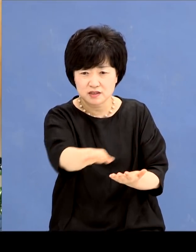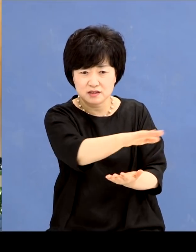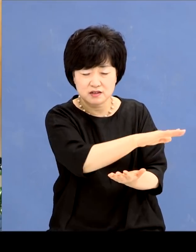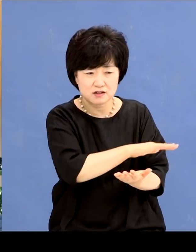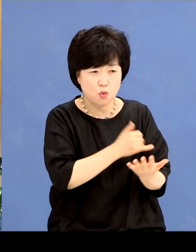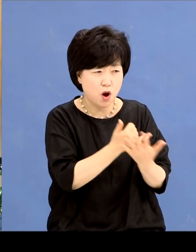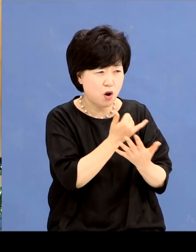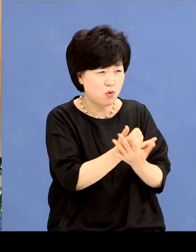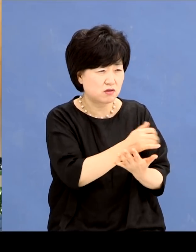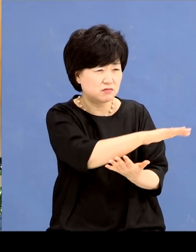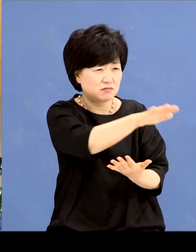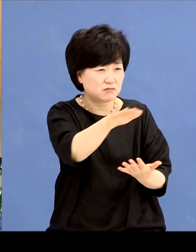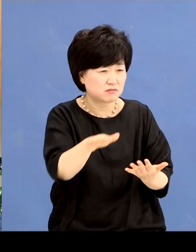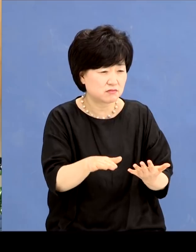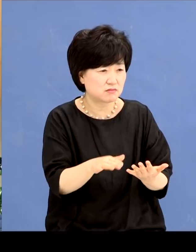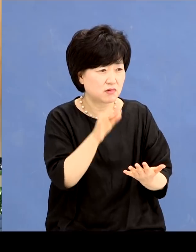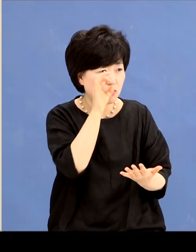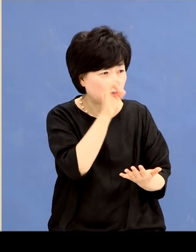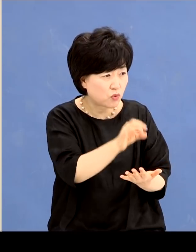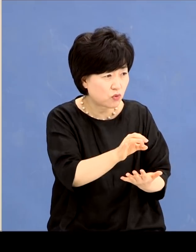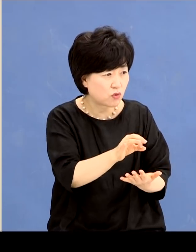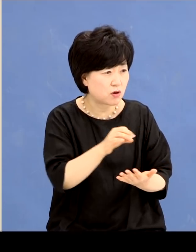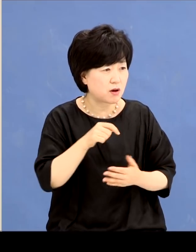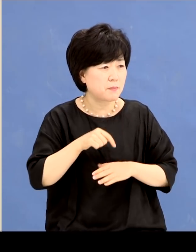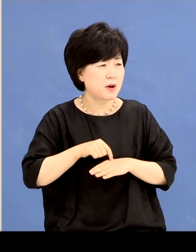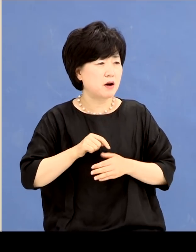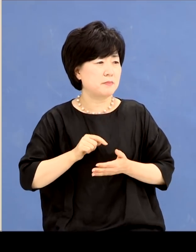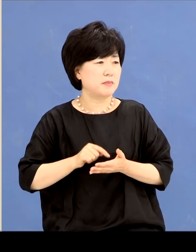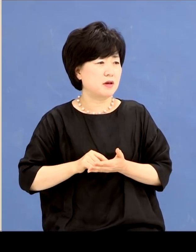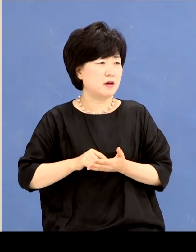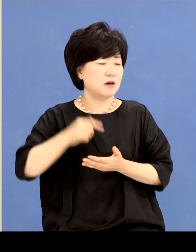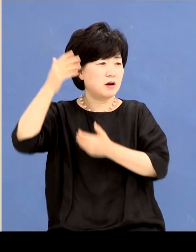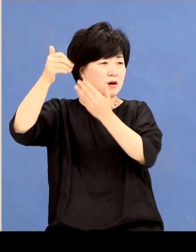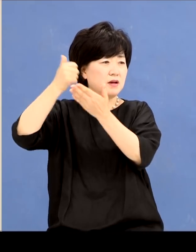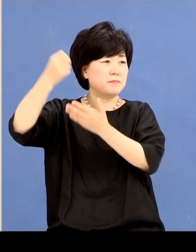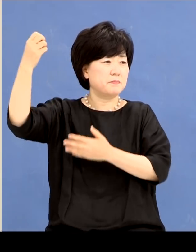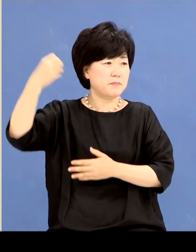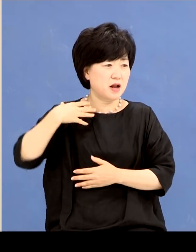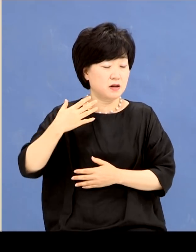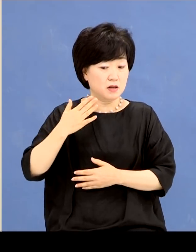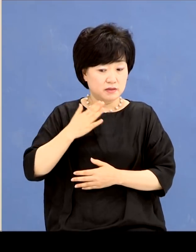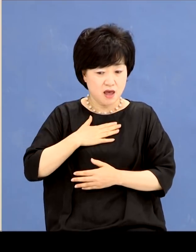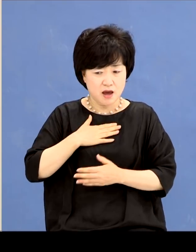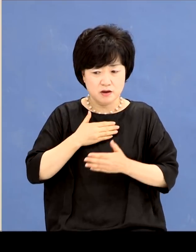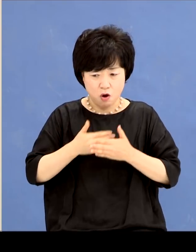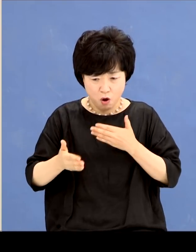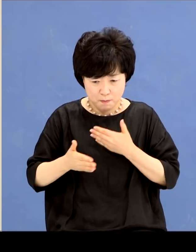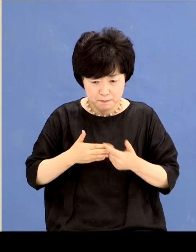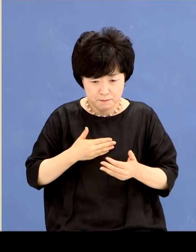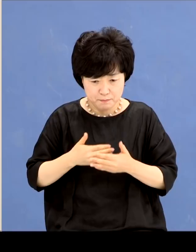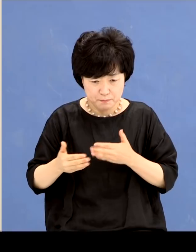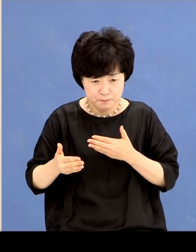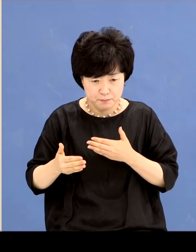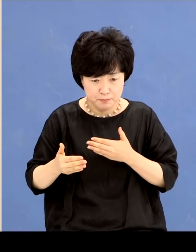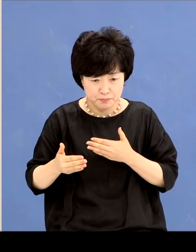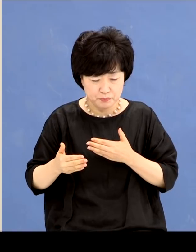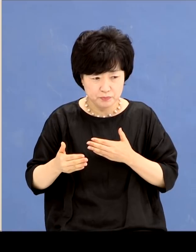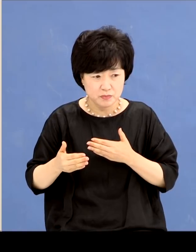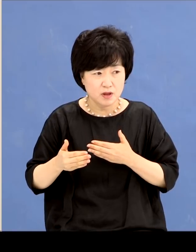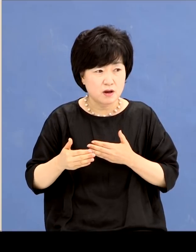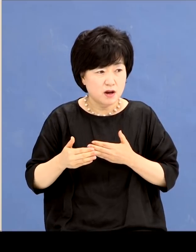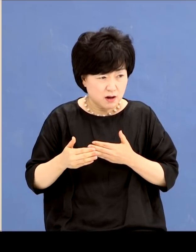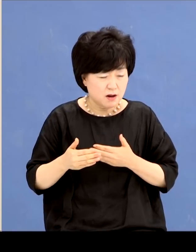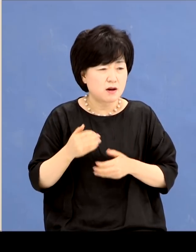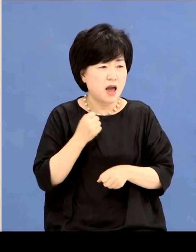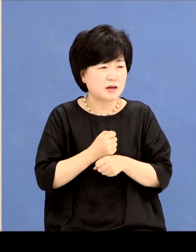그러면서 제 마음 가운데 어떤 마음이 들었냐면 성민아, 네가 그러한 경험을 하지 않았다면 너의 가족의